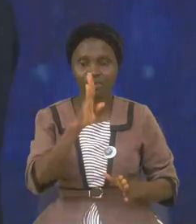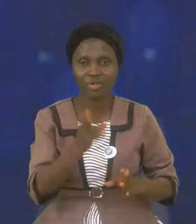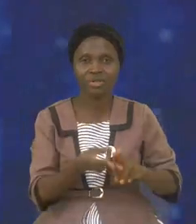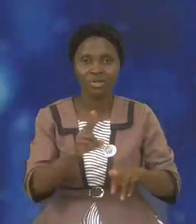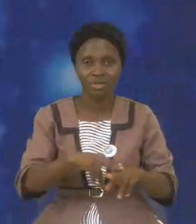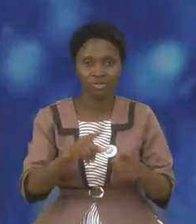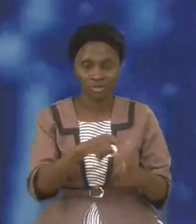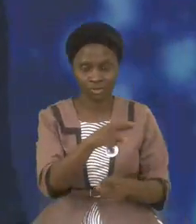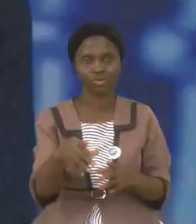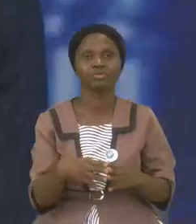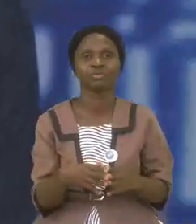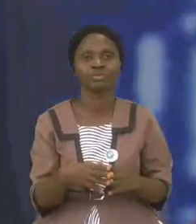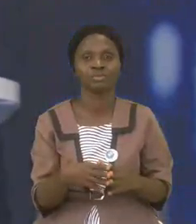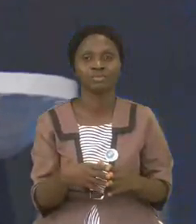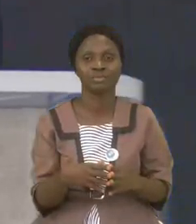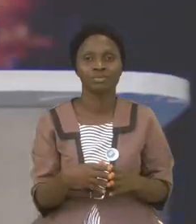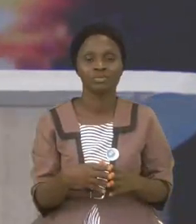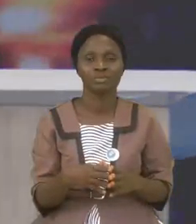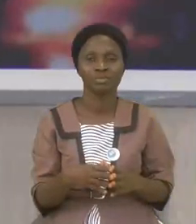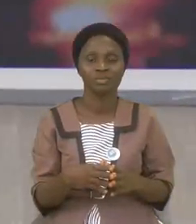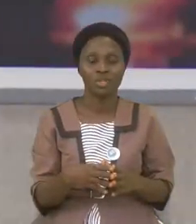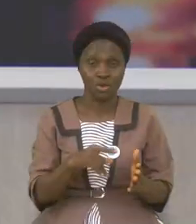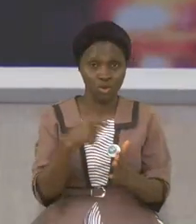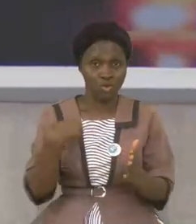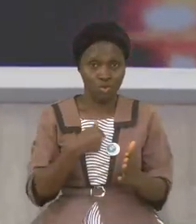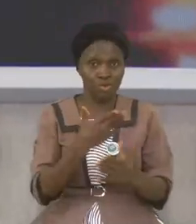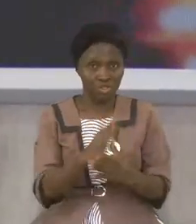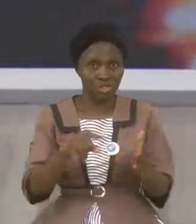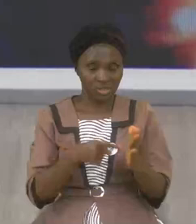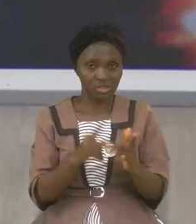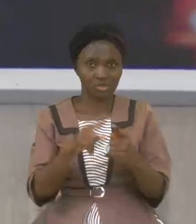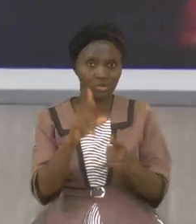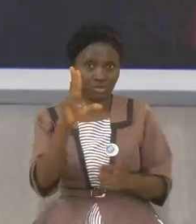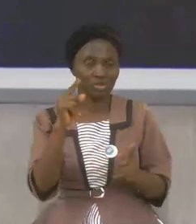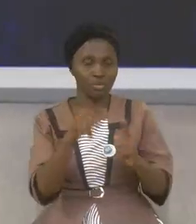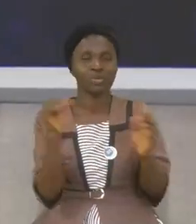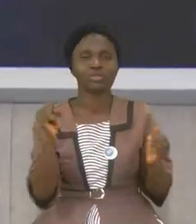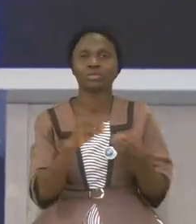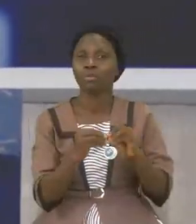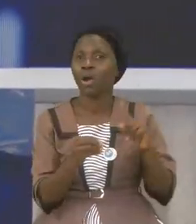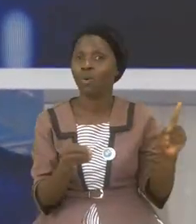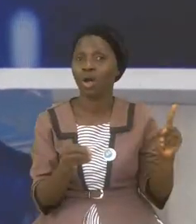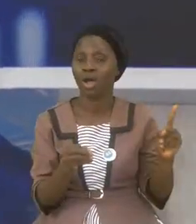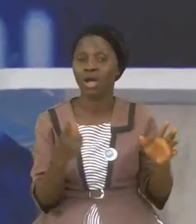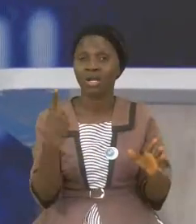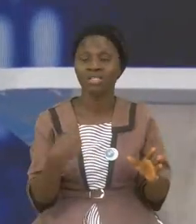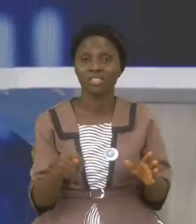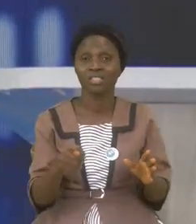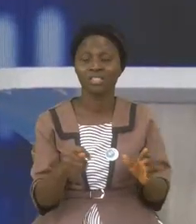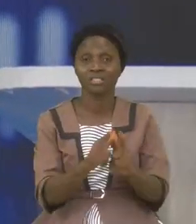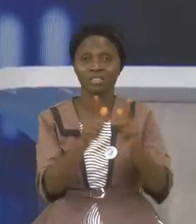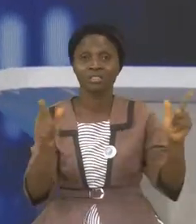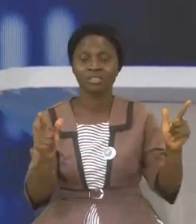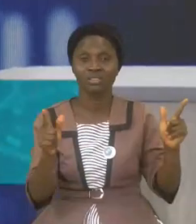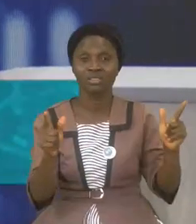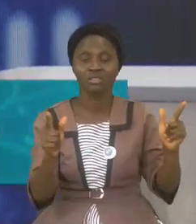toute la terre, que la paix vous soit donnée avec abondance. La session est divisée en trois